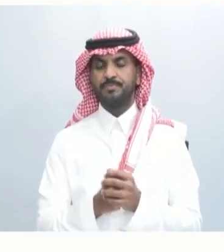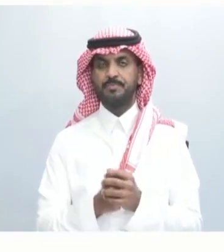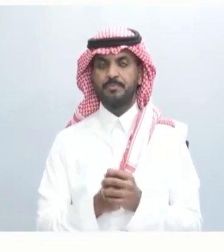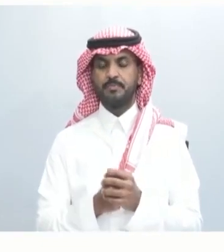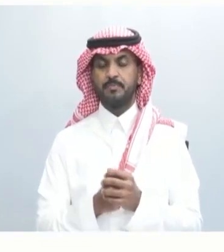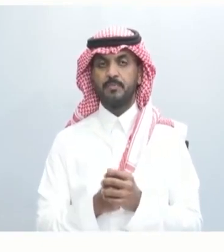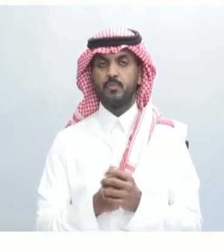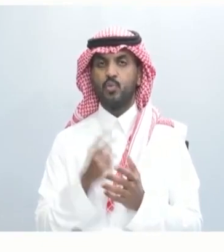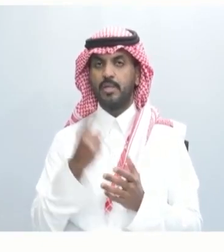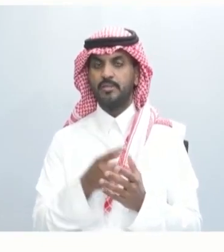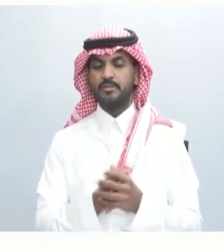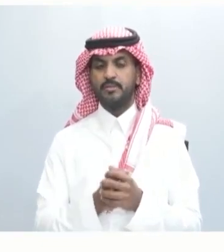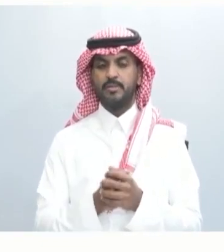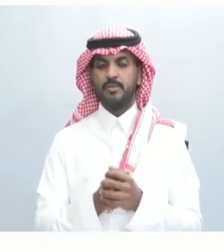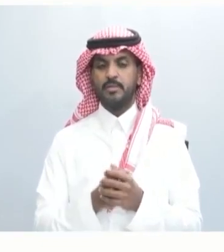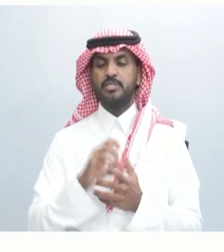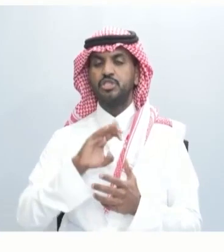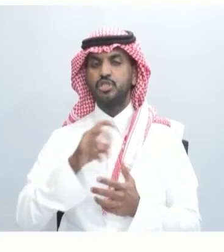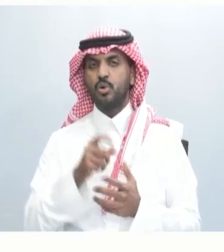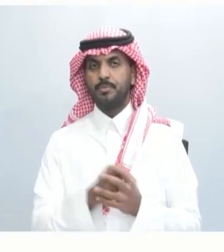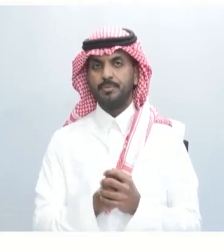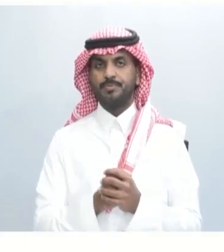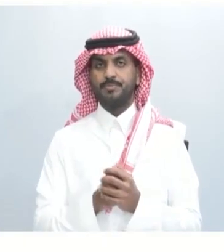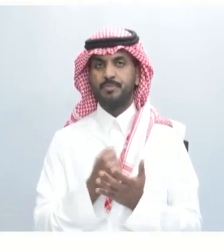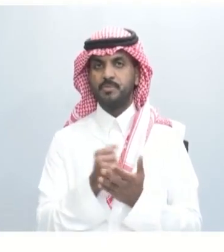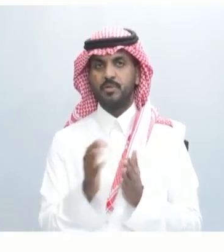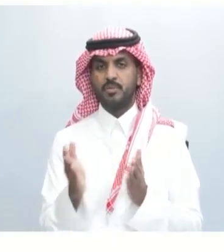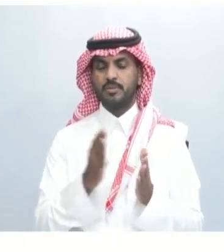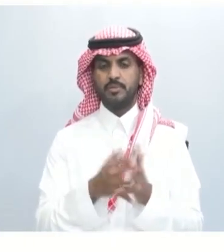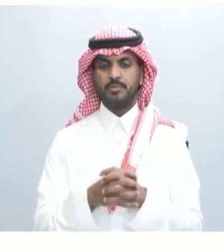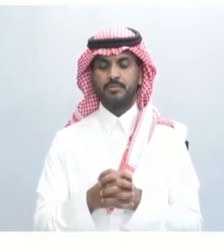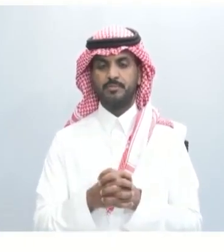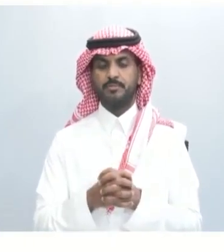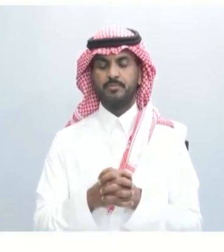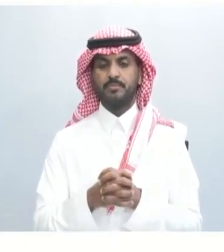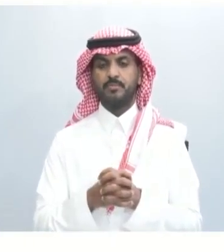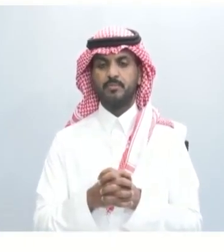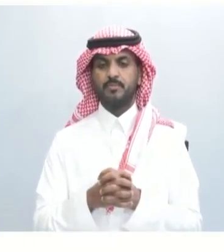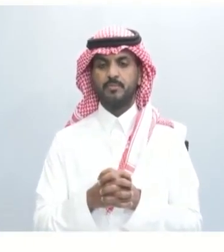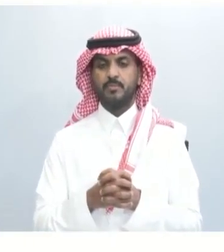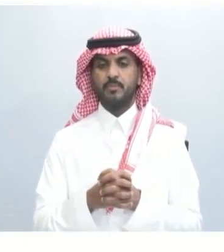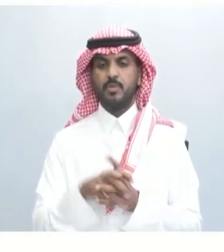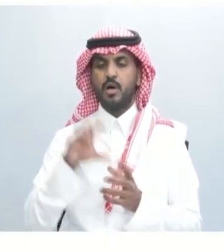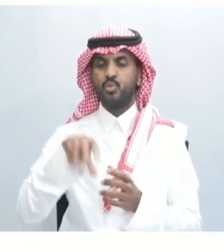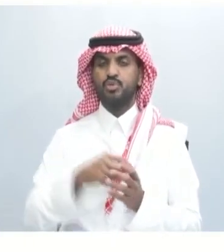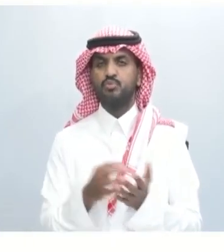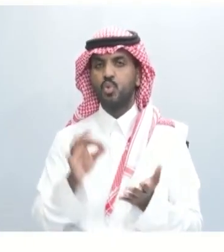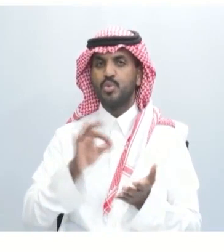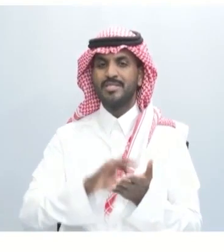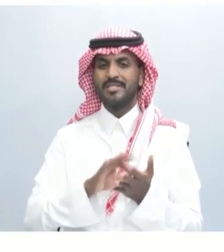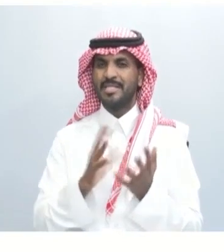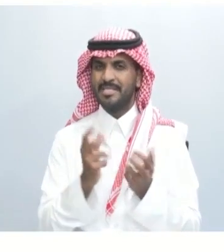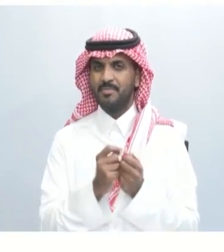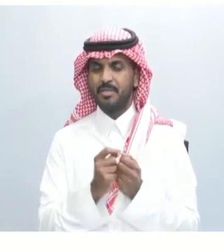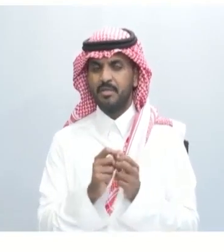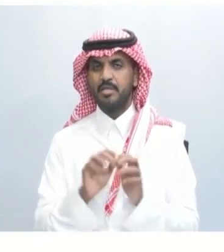ابنائي وبناتي نحدد الاجابه الان نمسح وننتقل واياكم الى السؤال التالي اوجد المتوسط